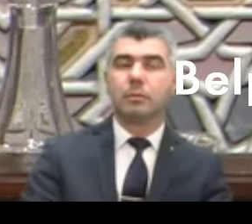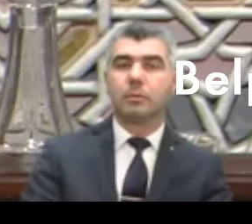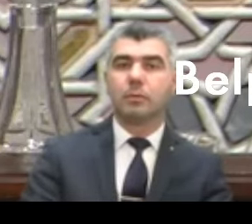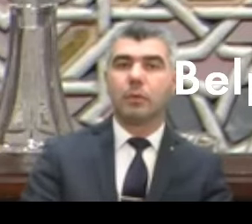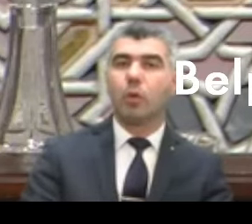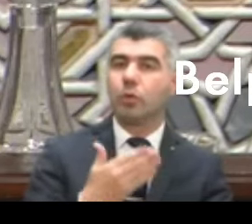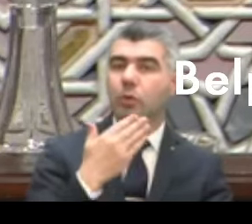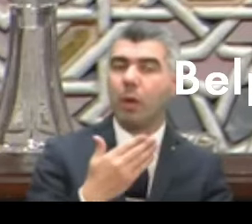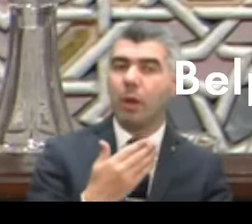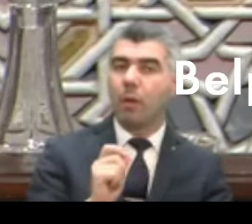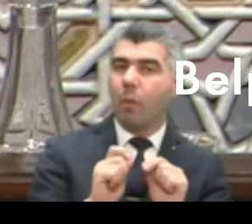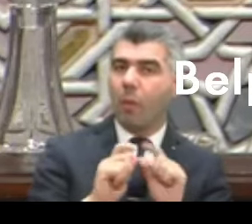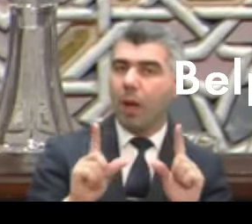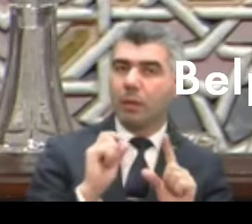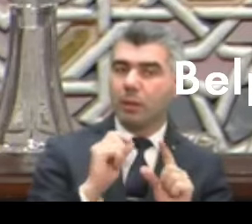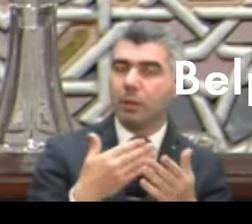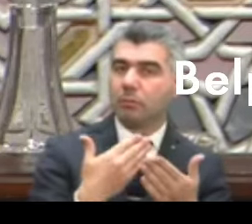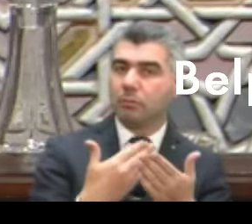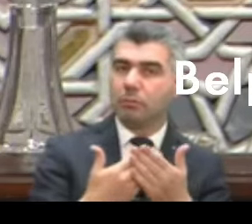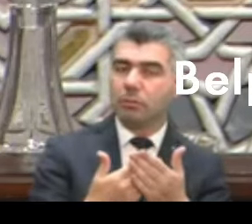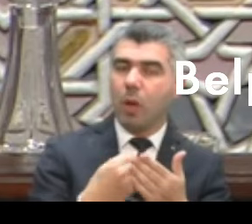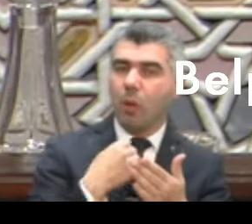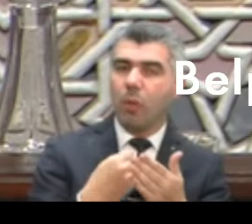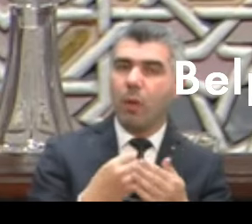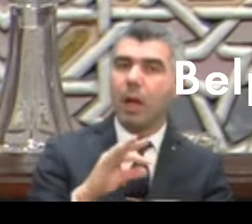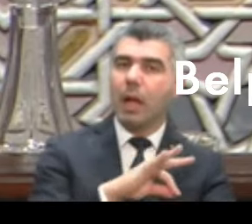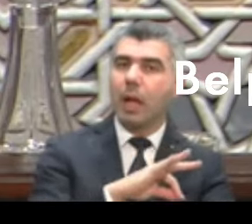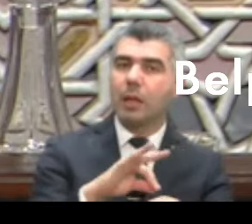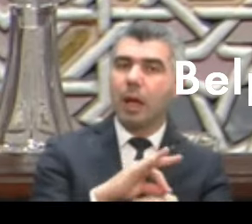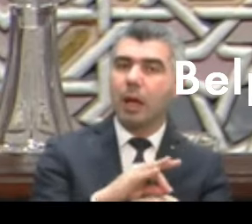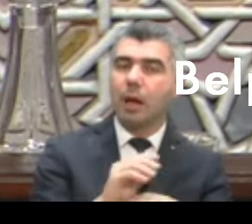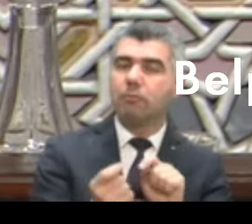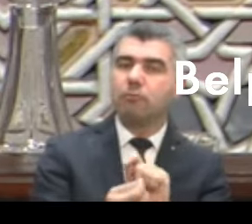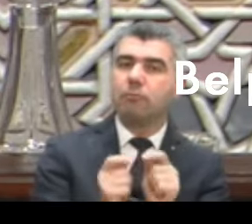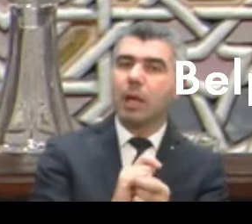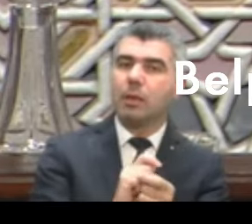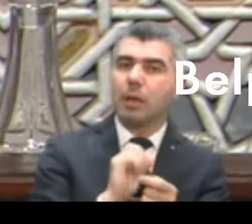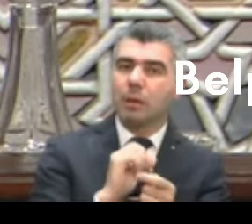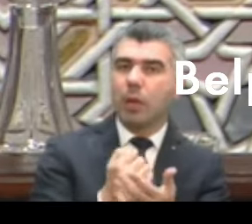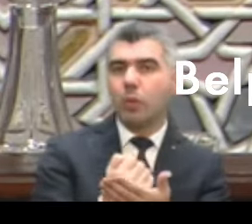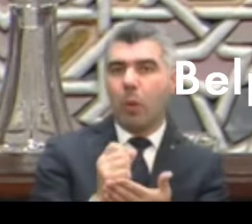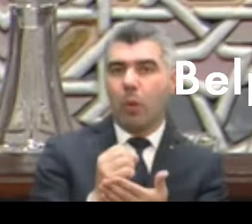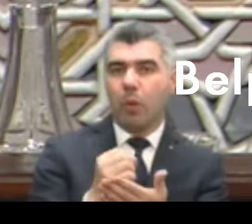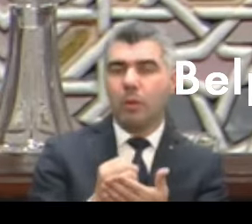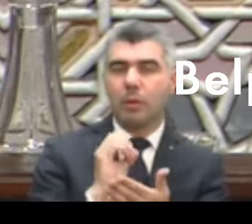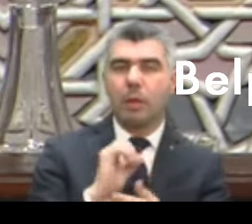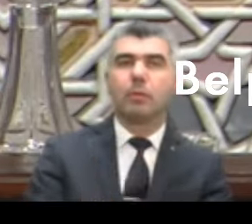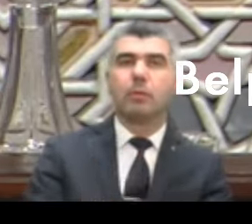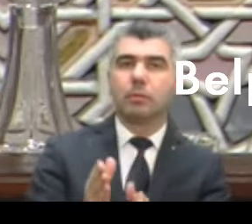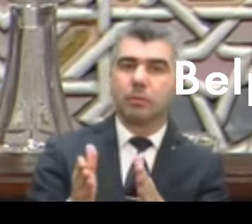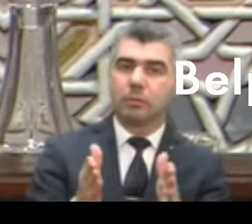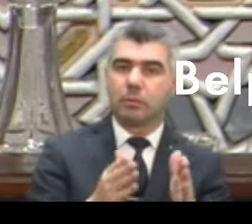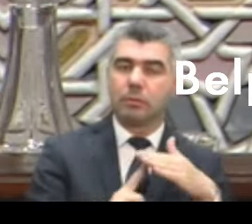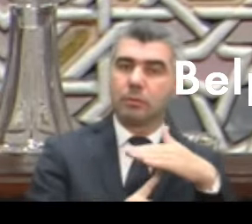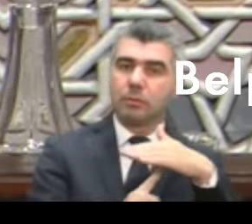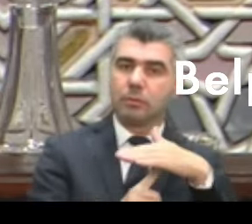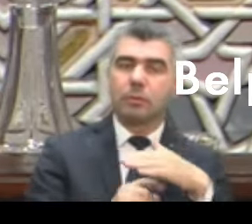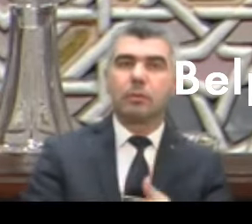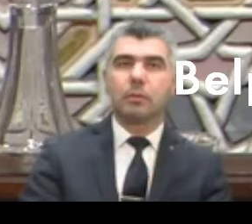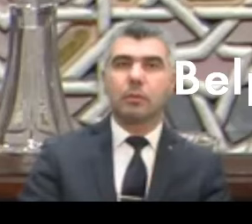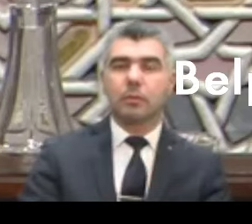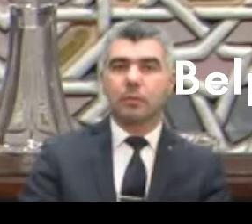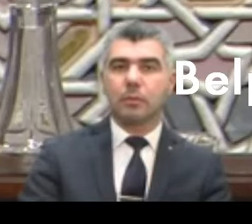الملاحظه وسيتم تنبيه الاداره لتصحيح الوضع في هذا الشان شكرا لكم تفضلي السيده